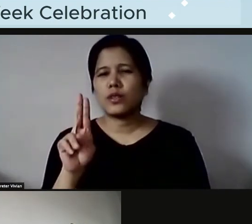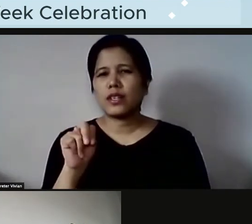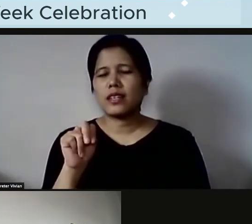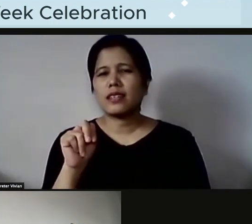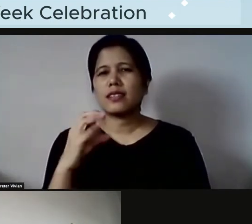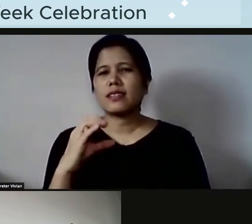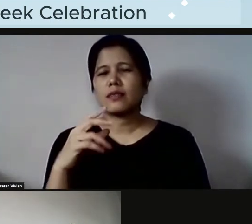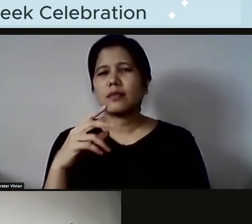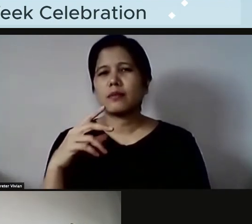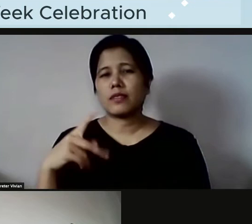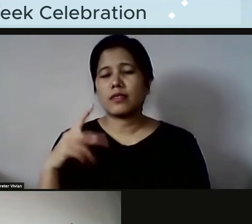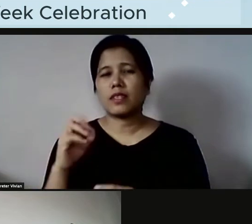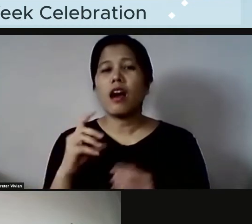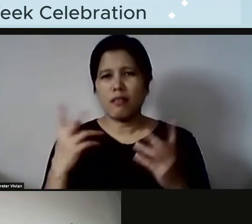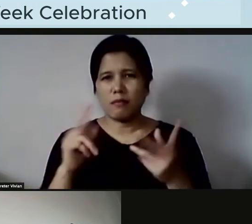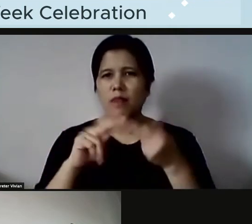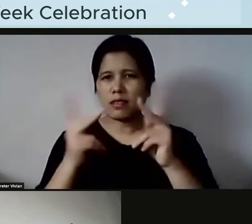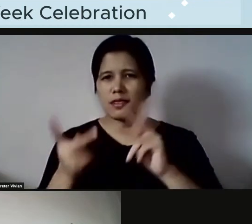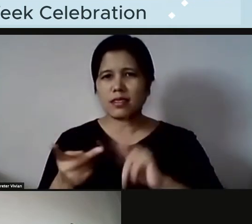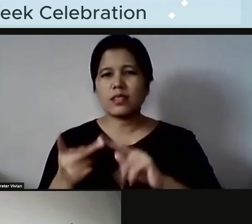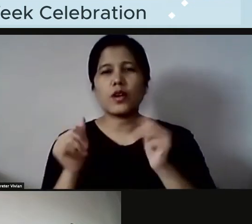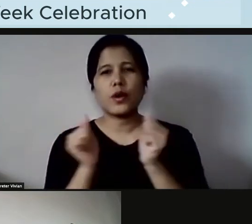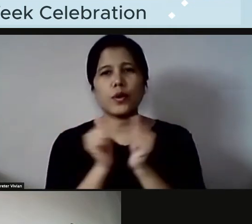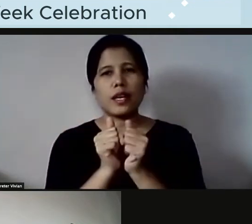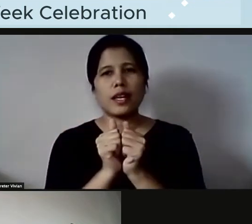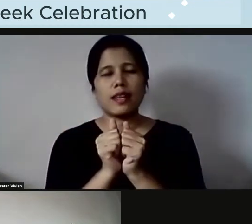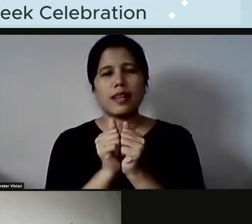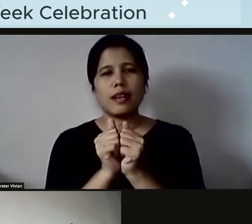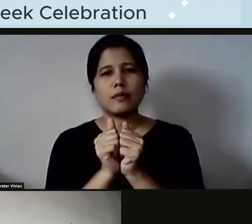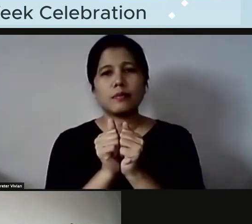mga partnerships with the